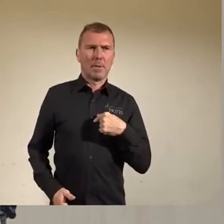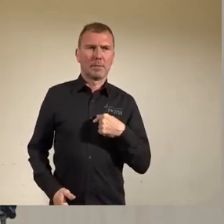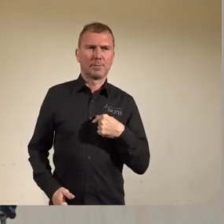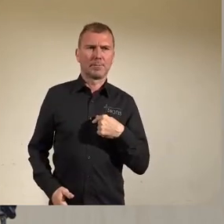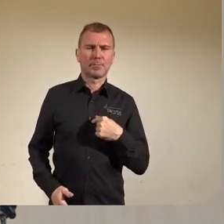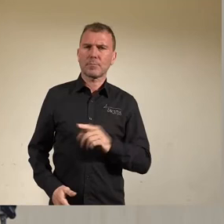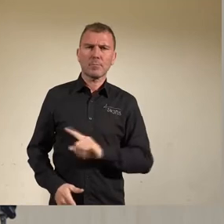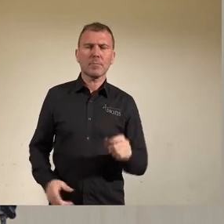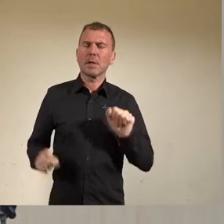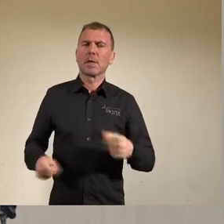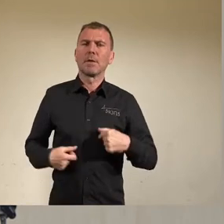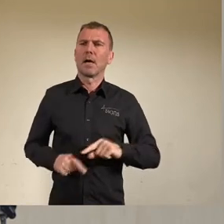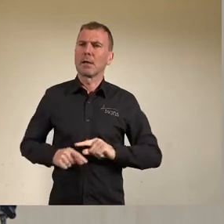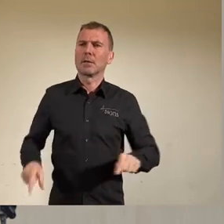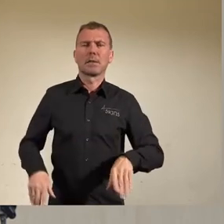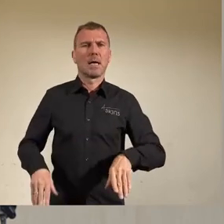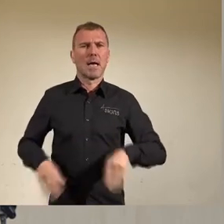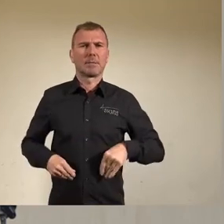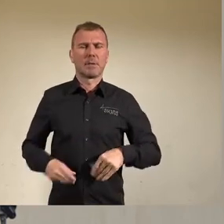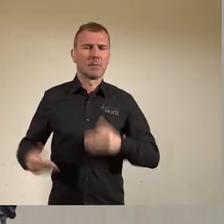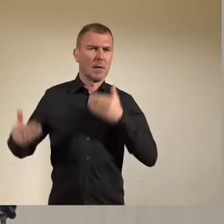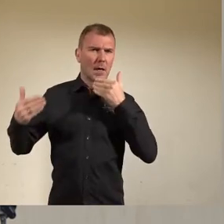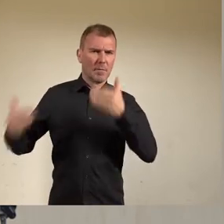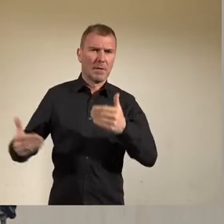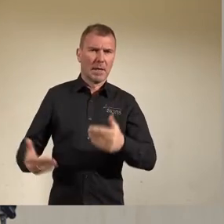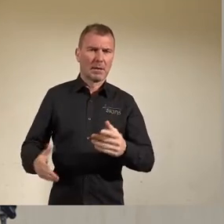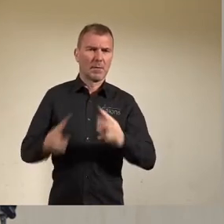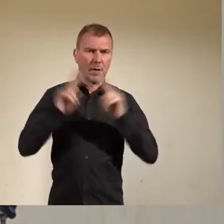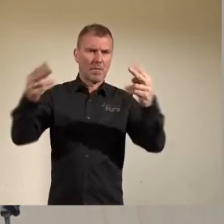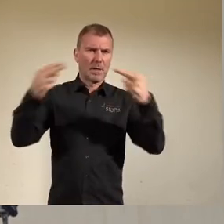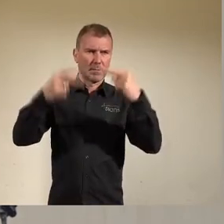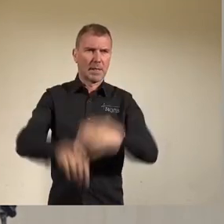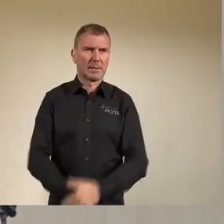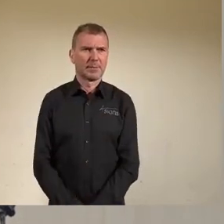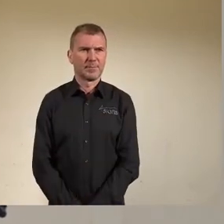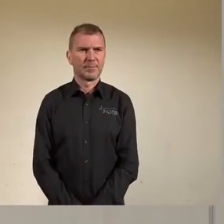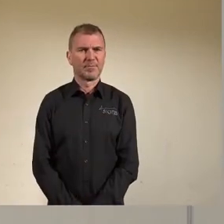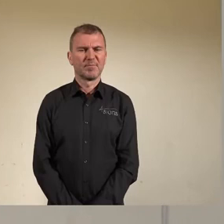Wir lehnen es ab, verantwortungslos durch diese Krise zu gehen. Ich danke ihr für Ihre Aufmerksamkeit.